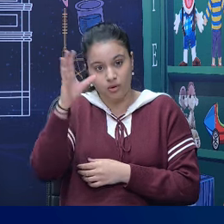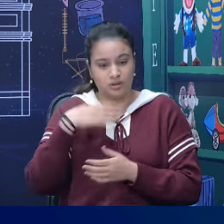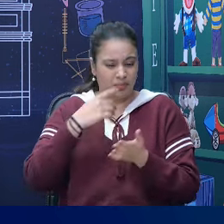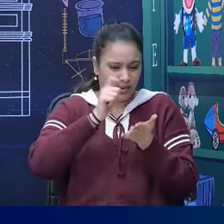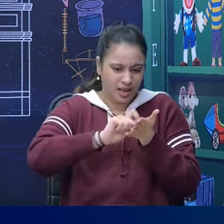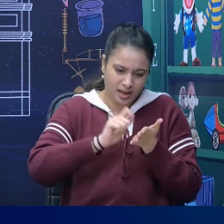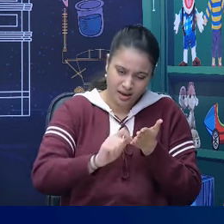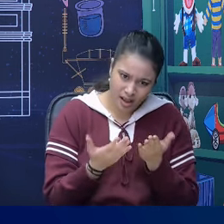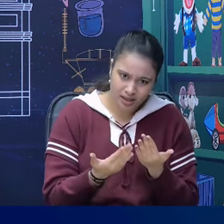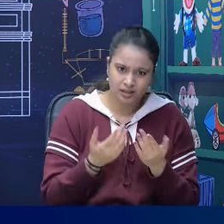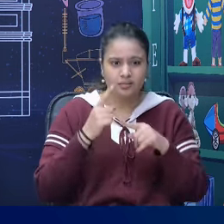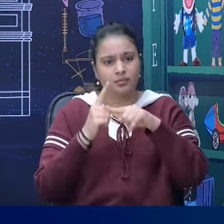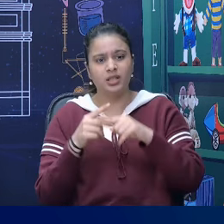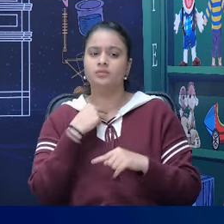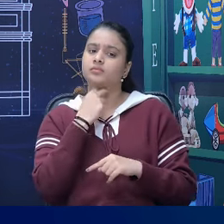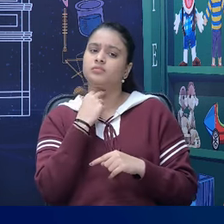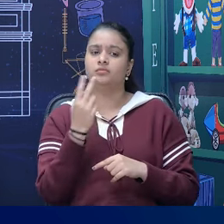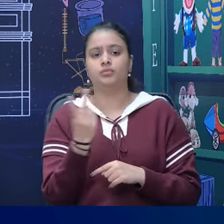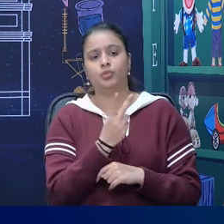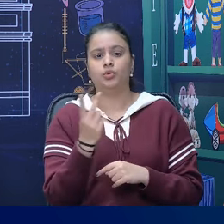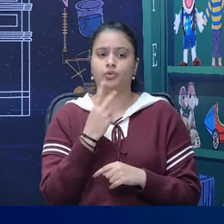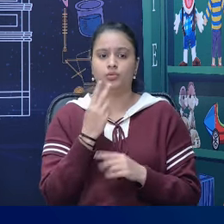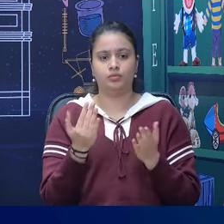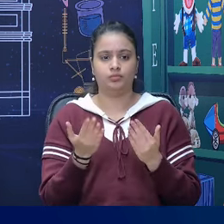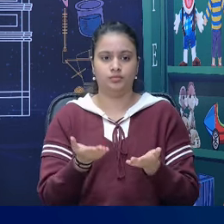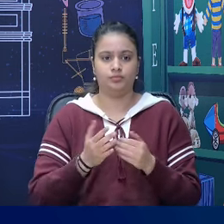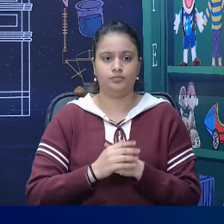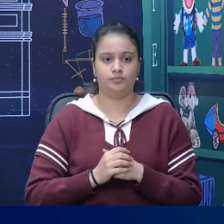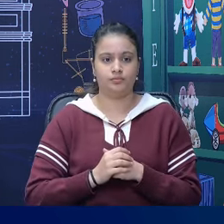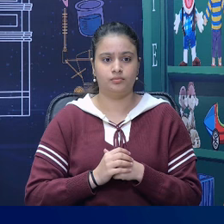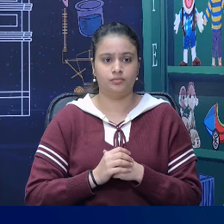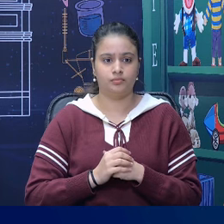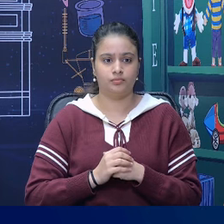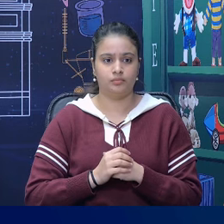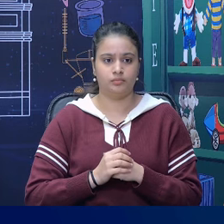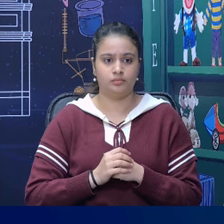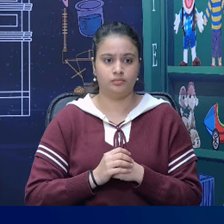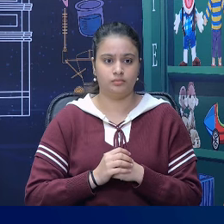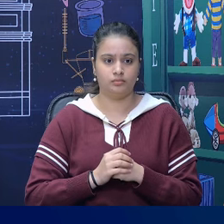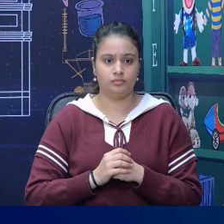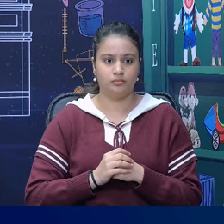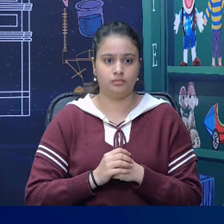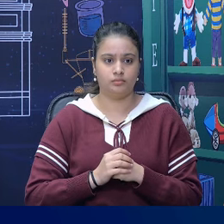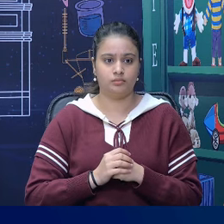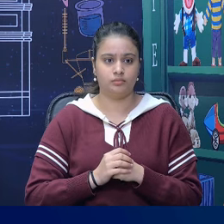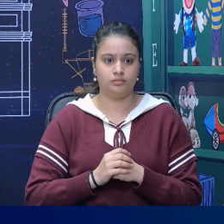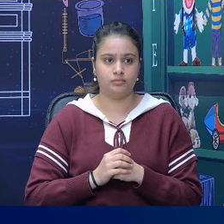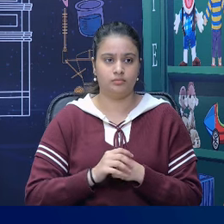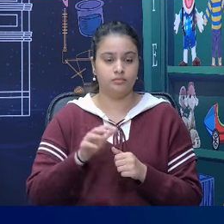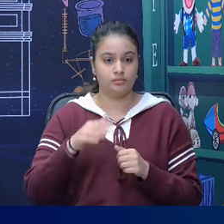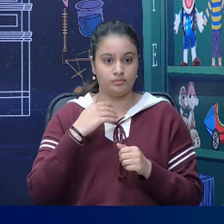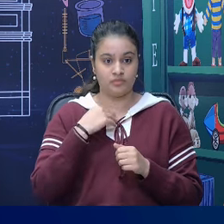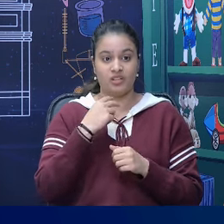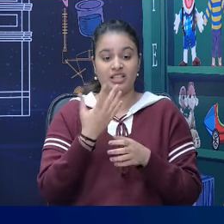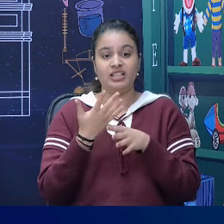सकते हैं और आप बोल भी सकते हैं और मॉडिफाइड होमवर्क भी आप हमारे दर्शकों को बता दीजिए मॉडिफाइड होमवर्क मैंने बताया है उनको बताने हैं